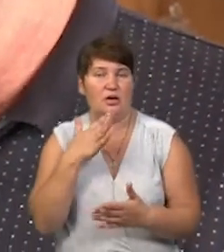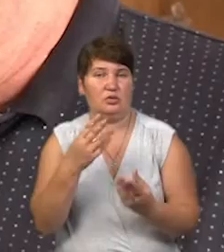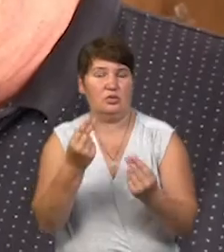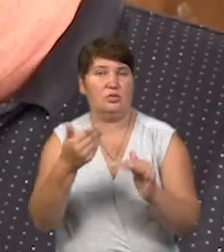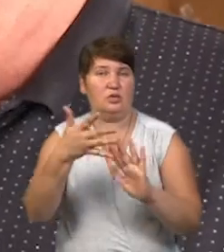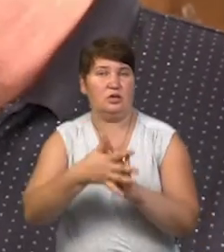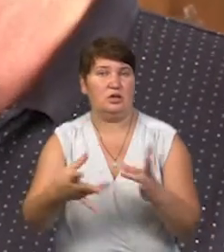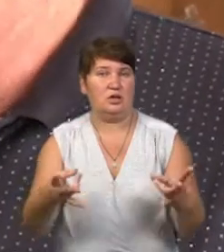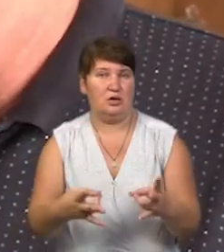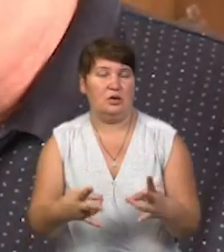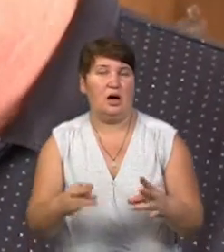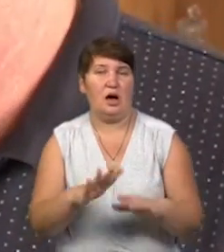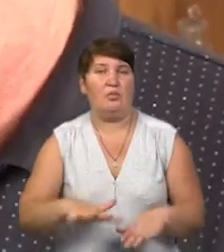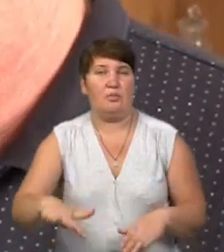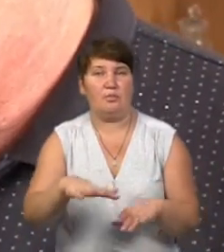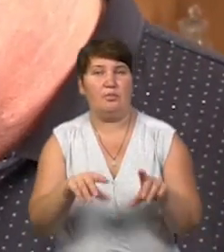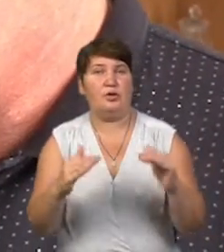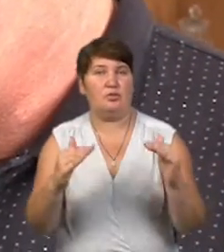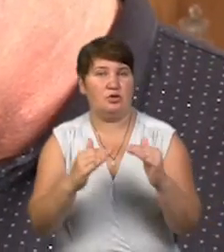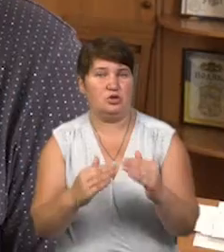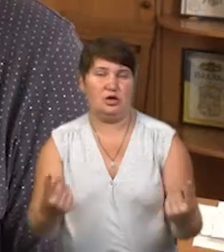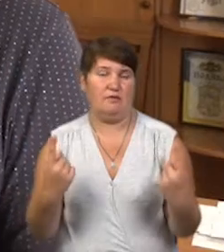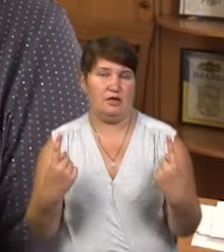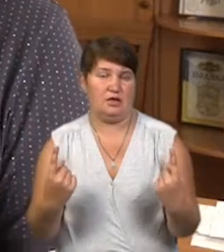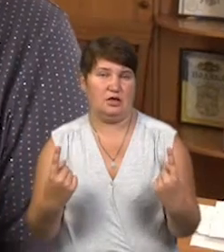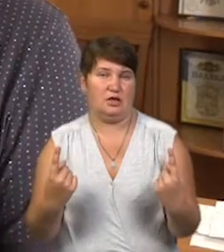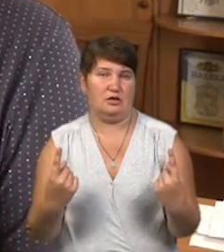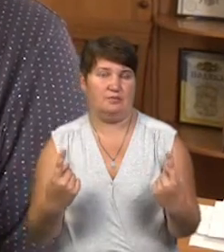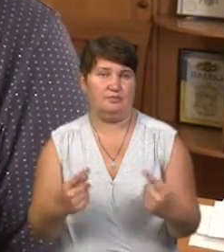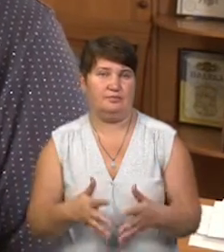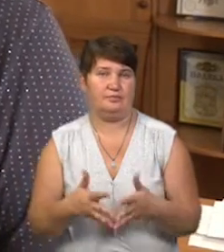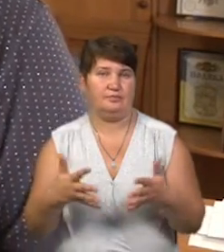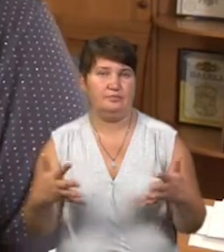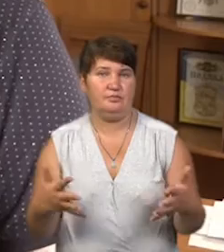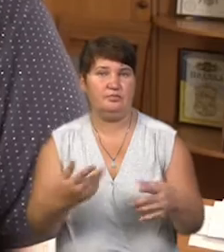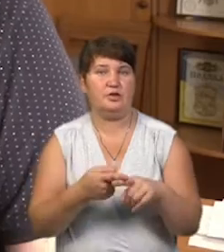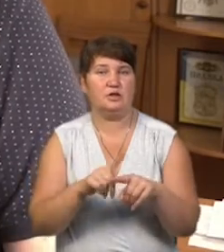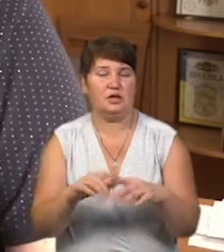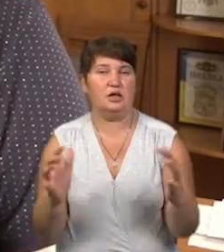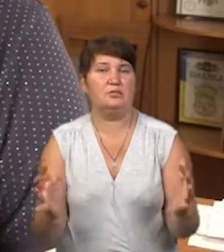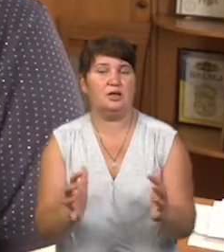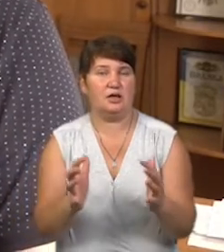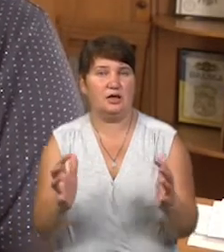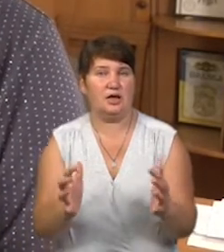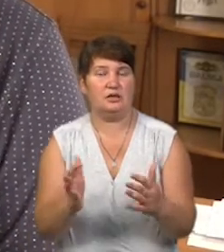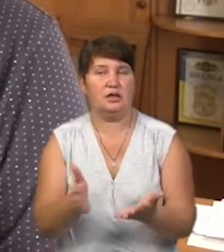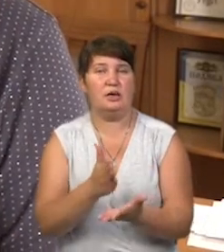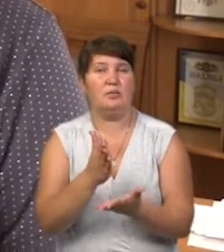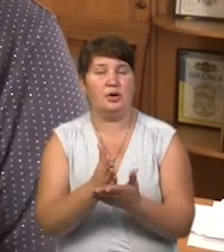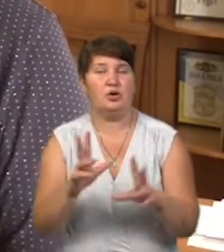приміщення велике. Я його не ремонтую. Воно зберігається. І маємо